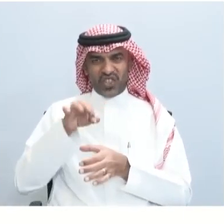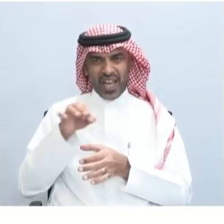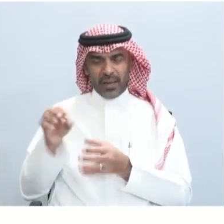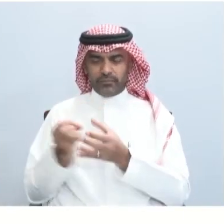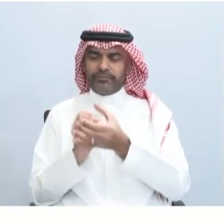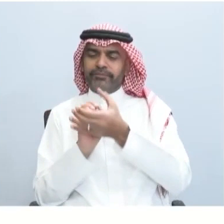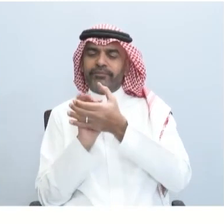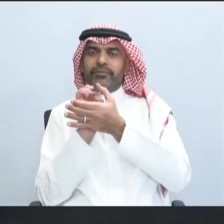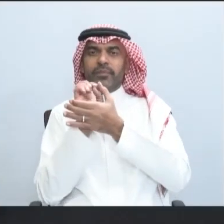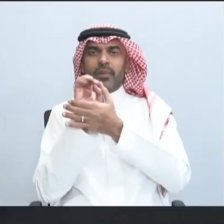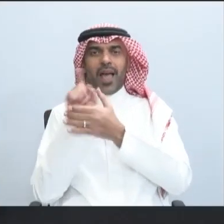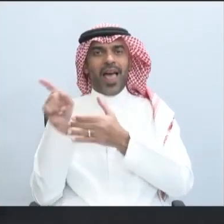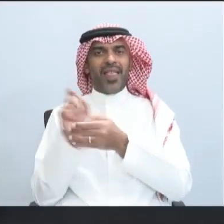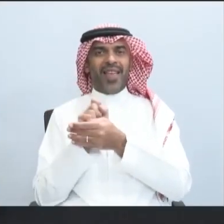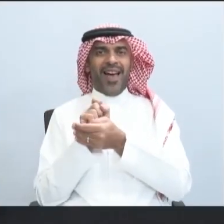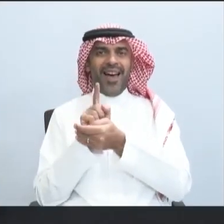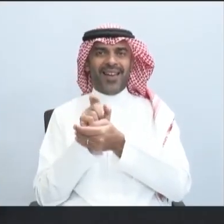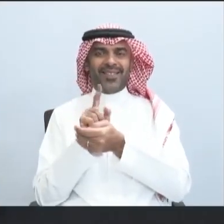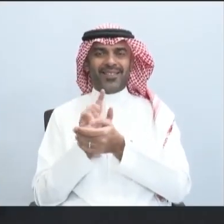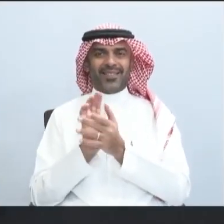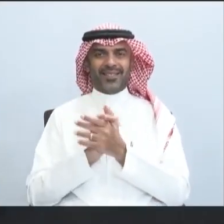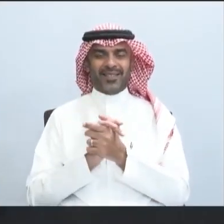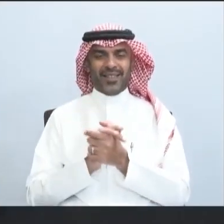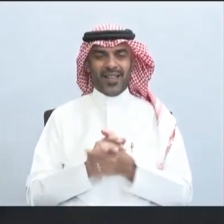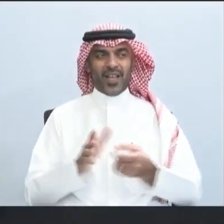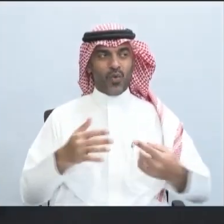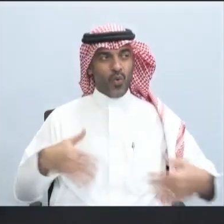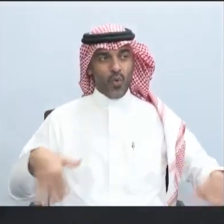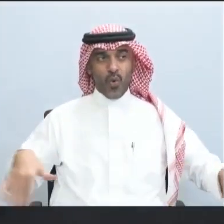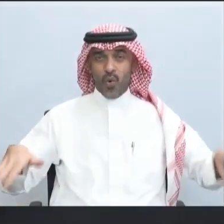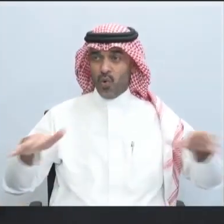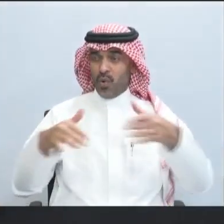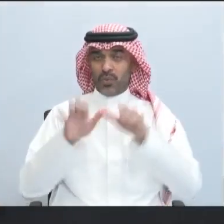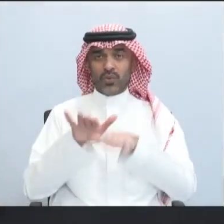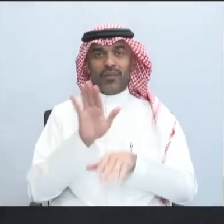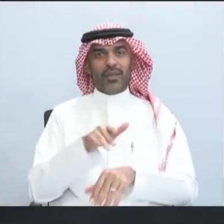اذا كل ما يوجد حولنا هو ماده